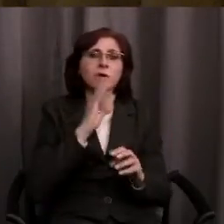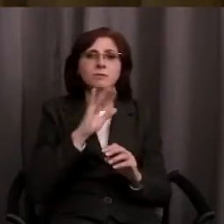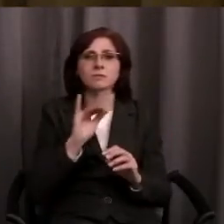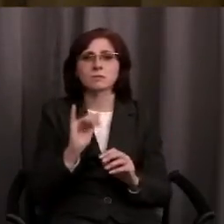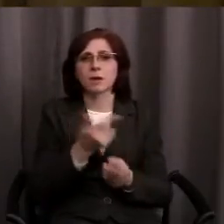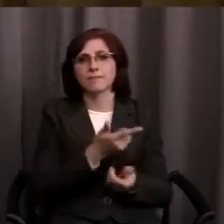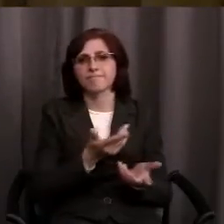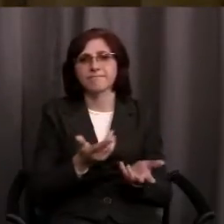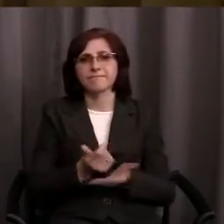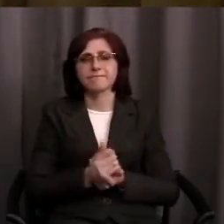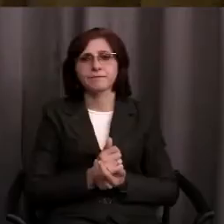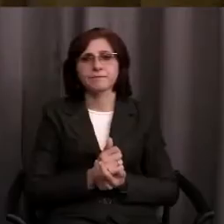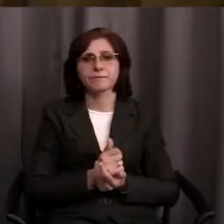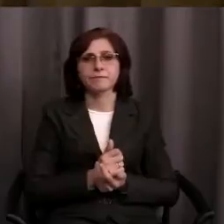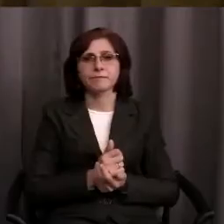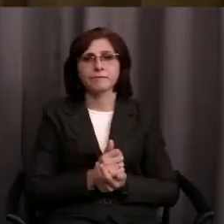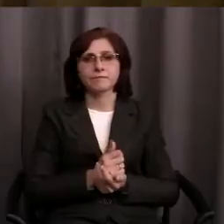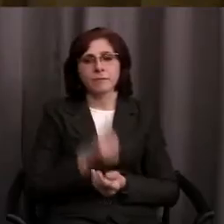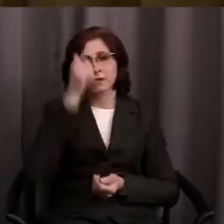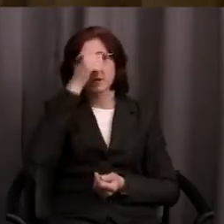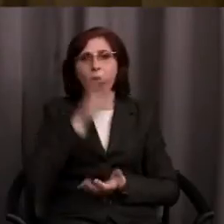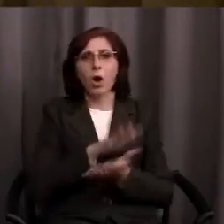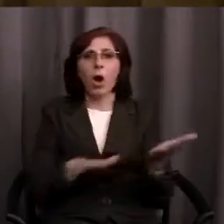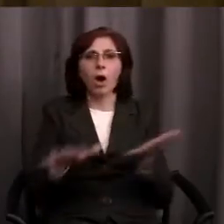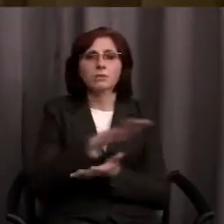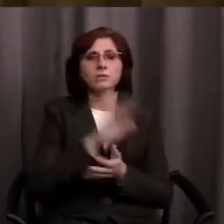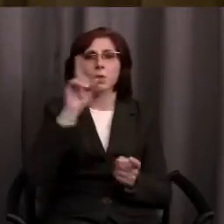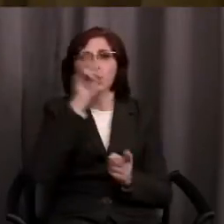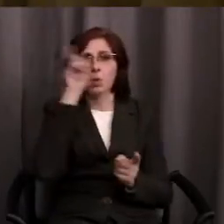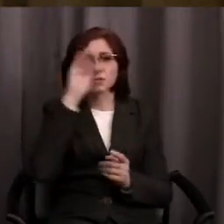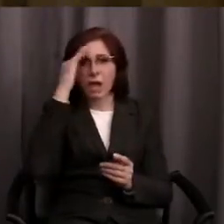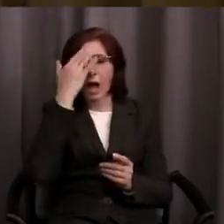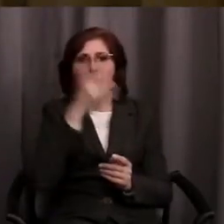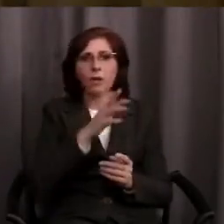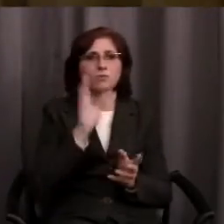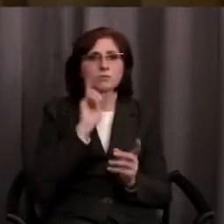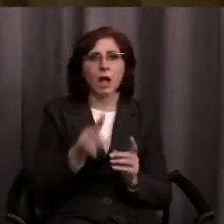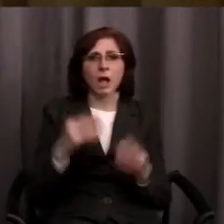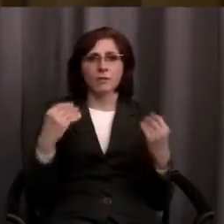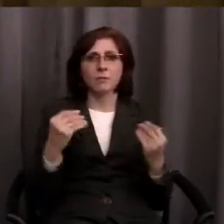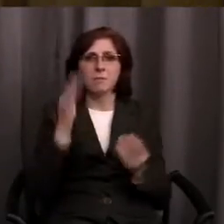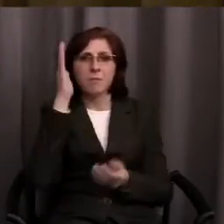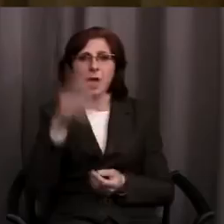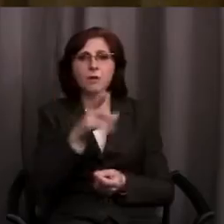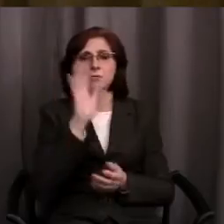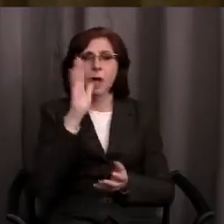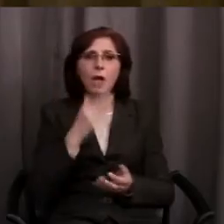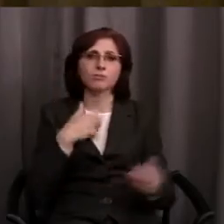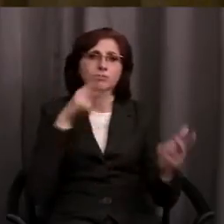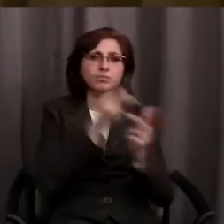właśnie taki ośrodek alzheimerowski z prawdziwego zdarzenia, który miał no,